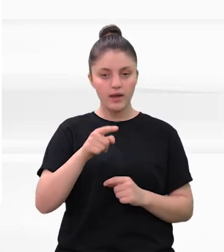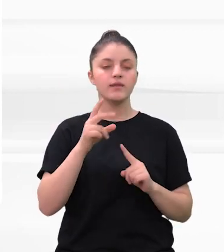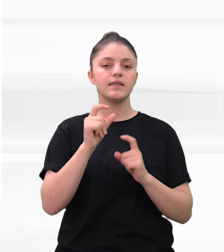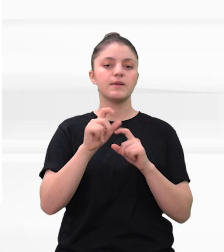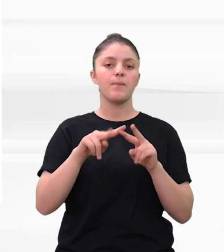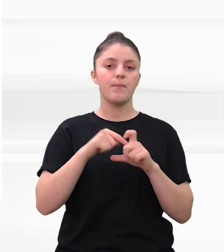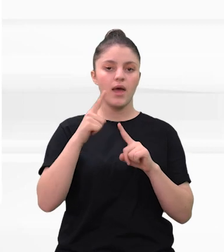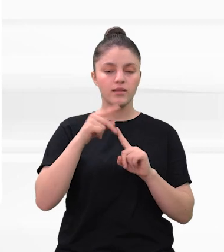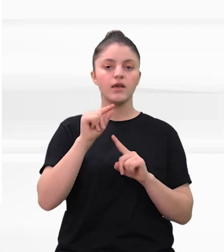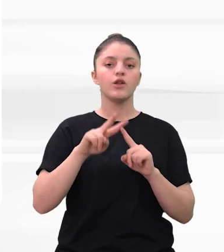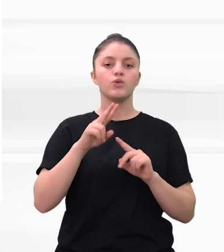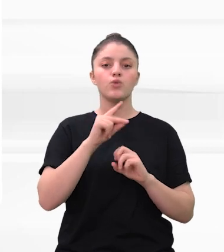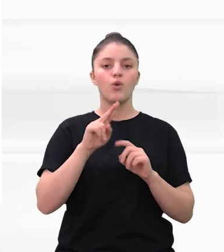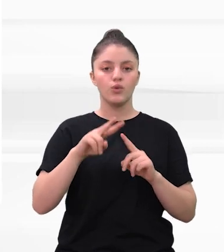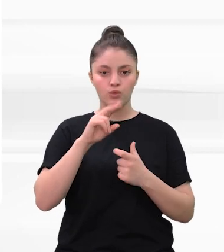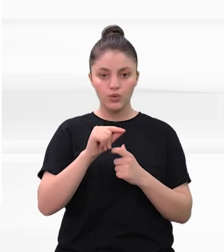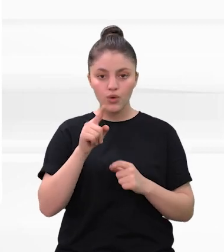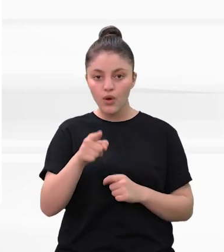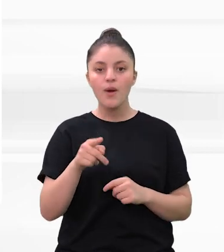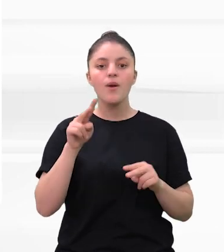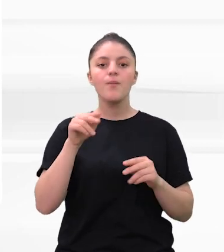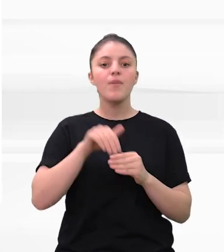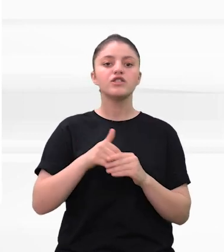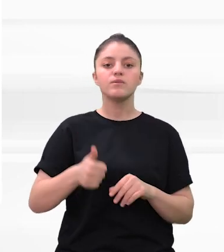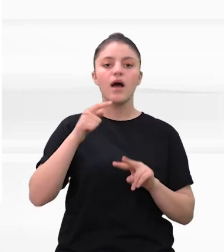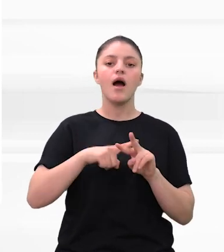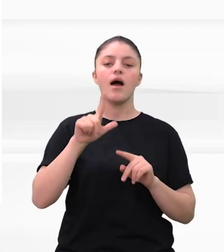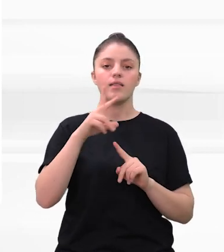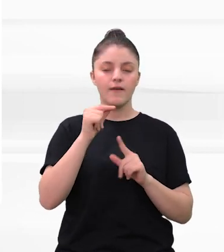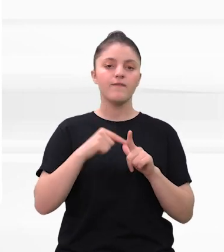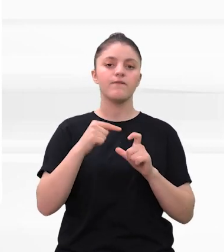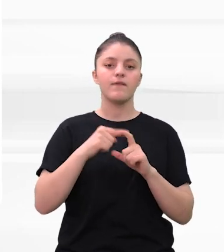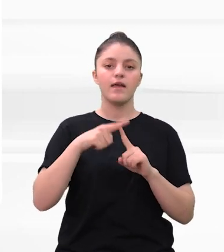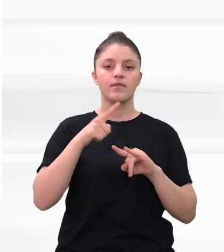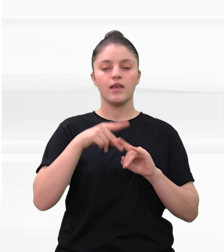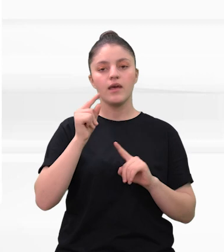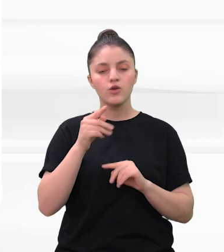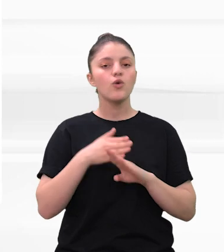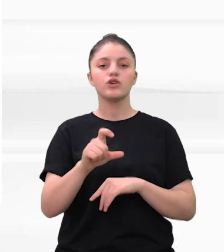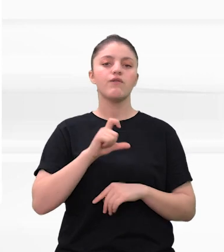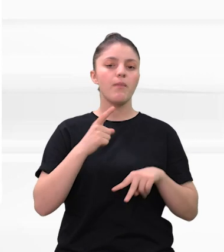inönü'yü ve Meclis Başkanı görmedi Ali Fethi Okyar getirmektedir doğru cevap mıza seçelim